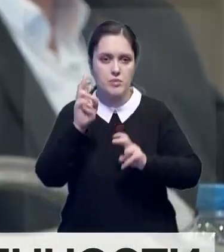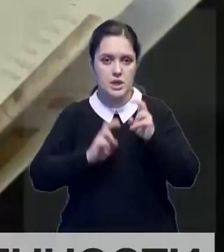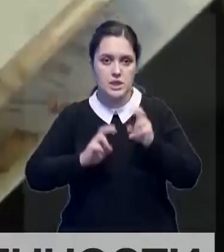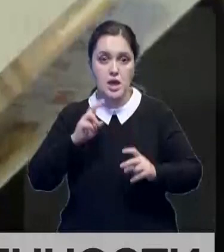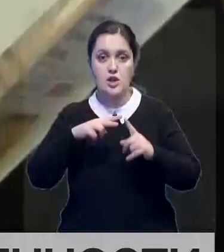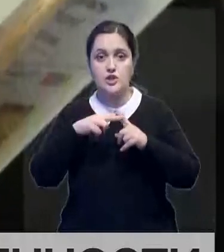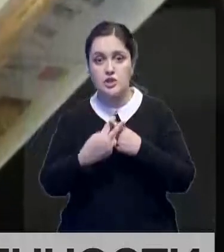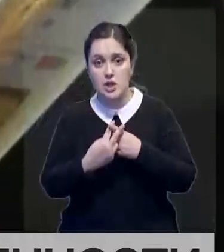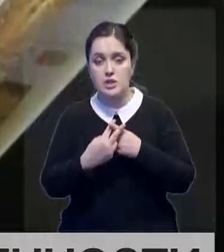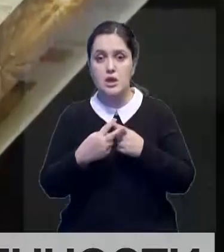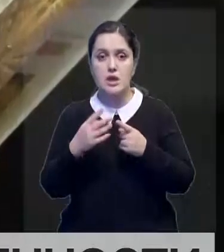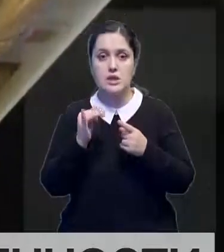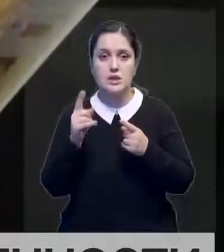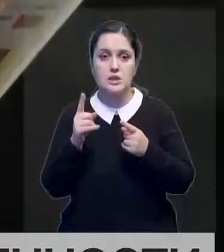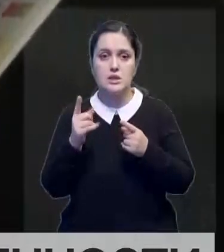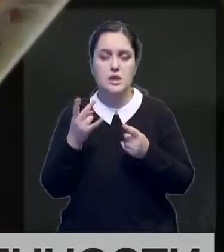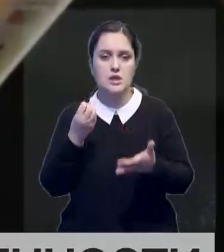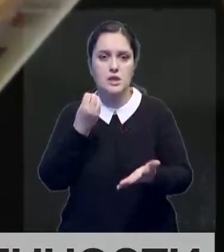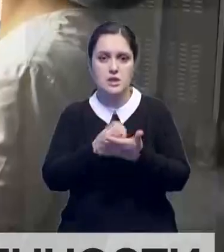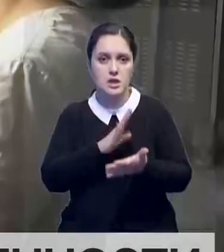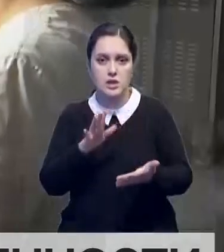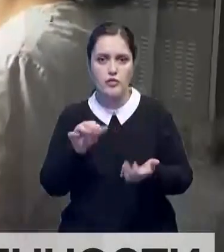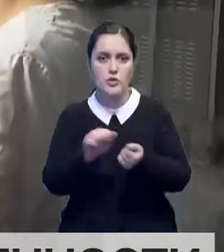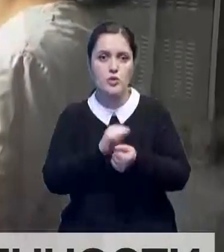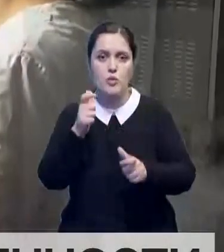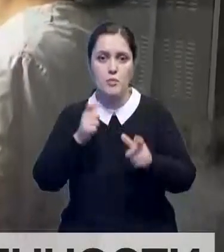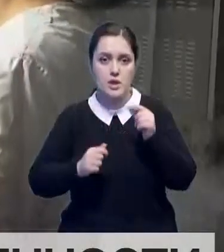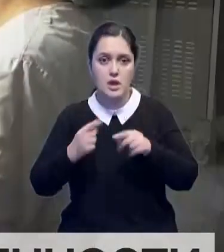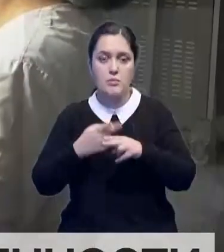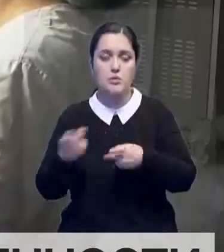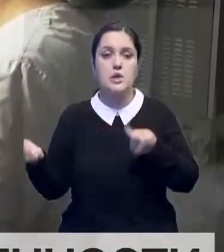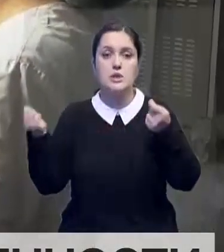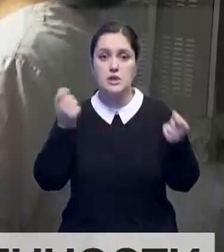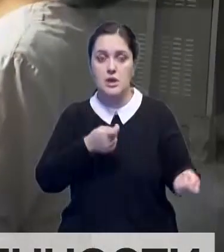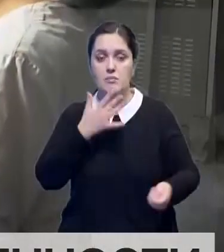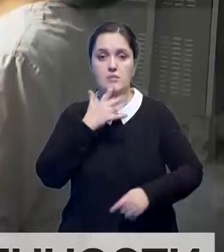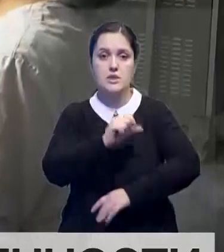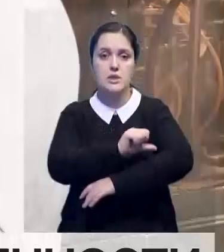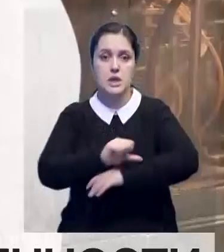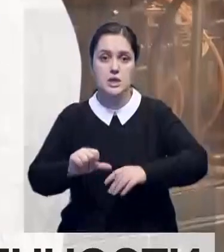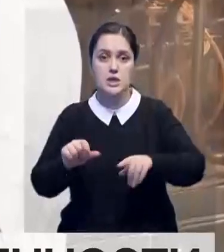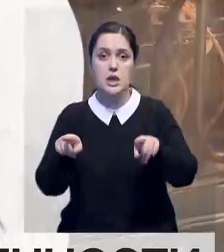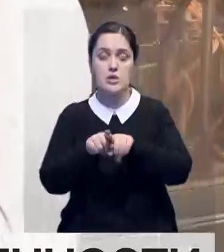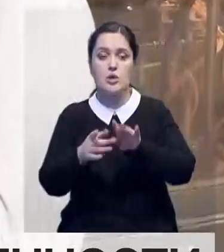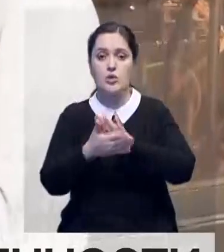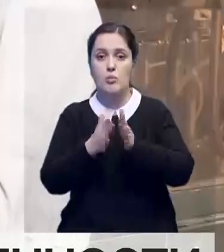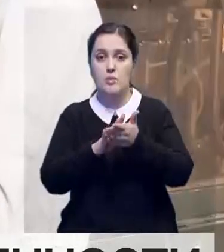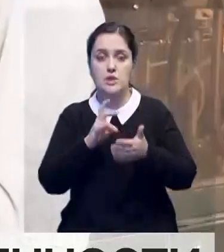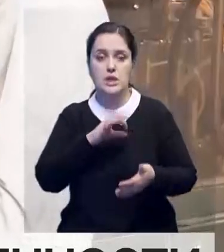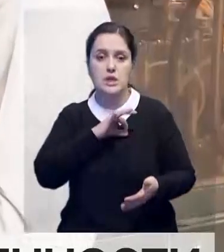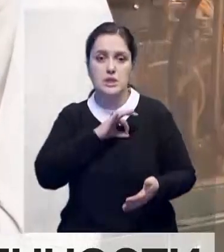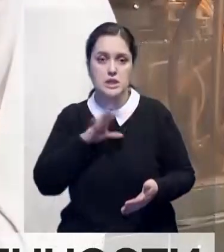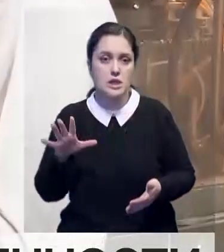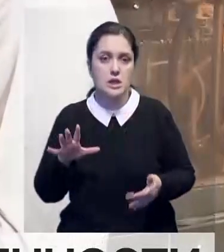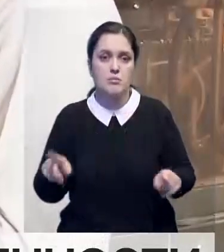производители. Часть продукции производится из недорогого сухого молока, которое также завозится извне. Такое